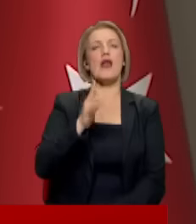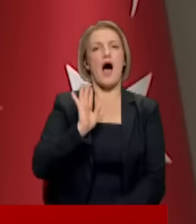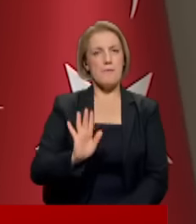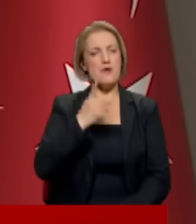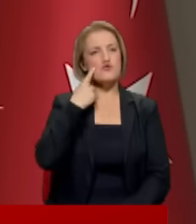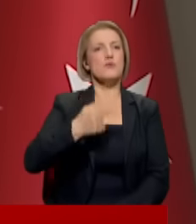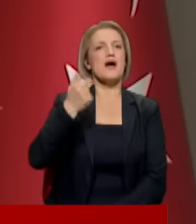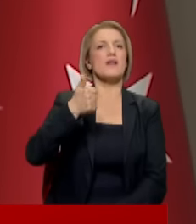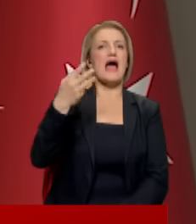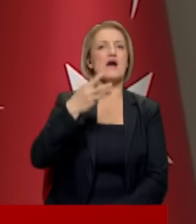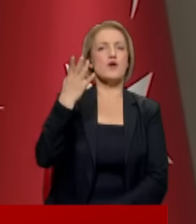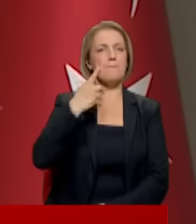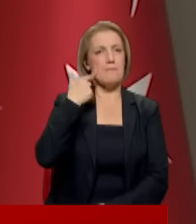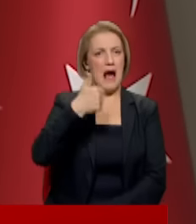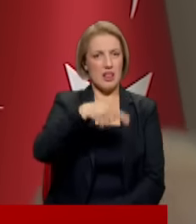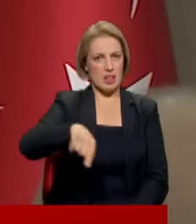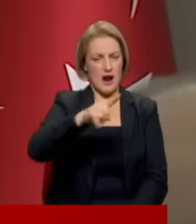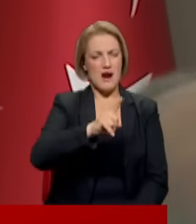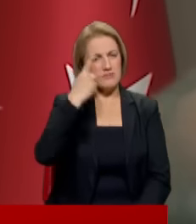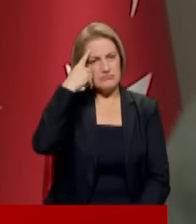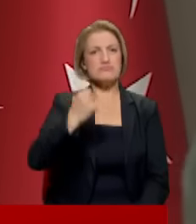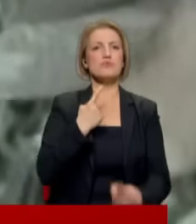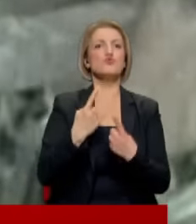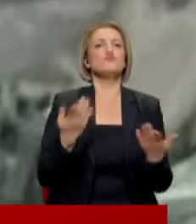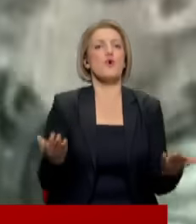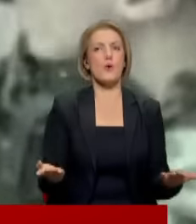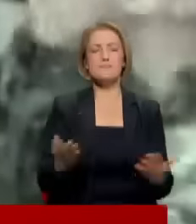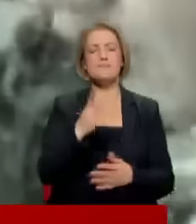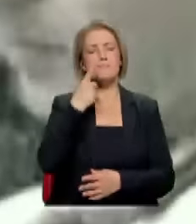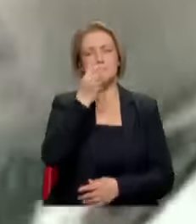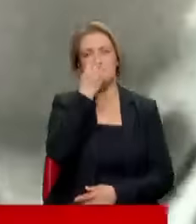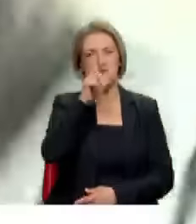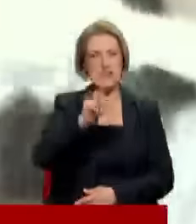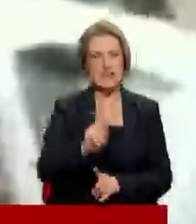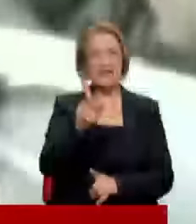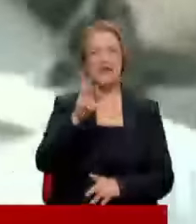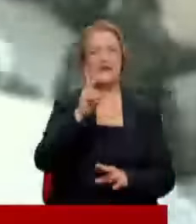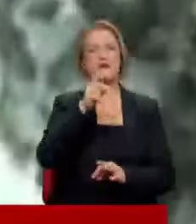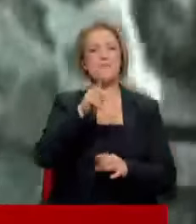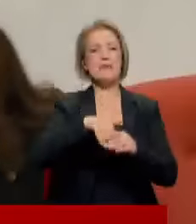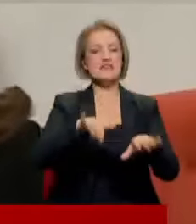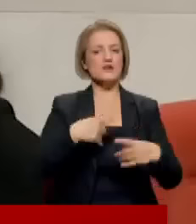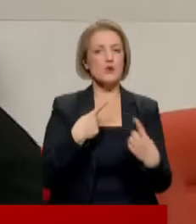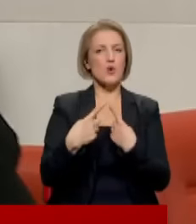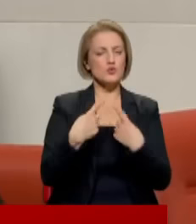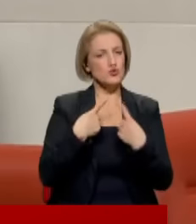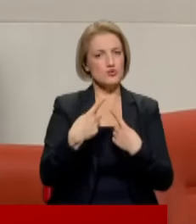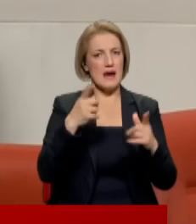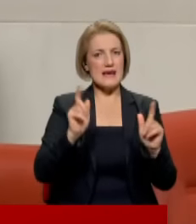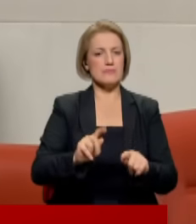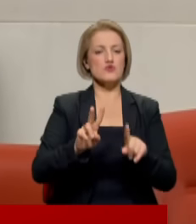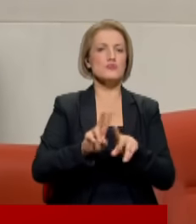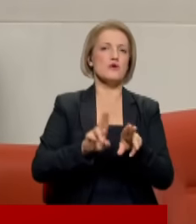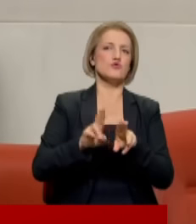ama Cumhurbaşkanı da bakanlar da ısrarla konuşmuyor Bahçeli'nin Öcalan açılımı mecliste konuşsun çağrısı